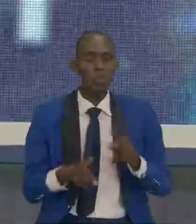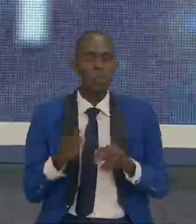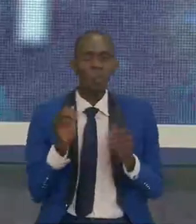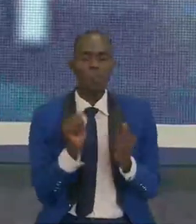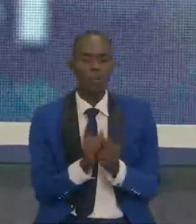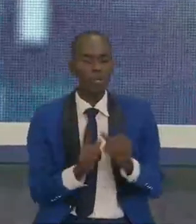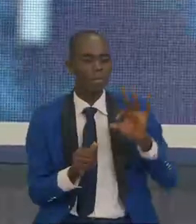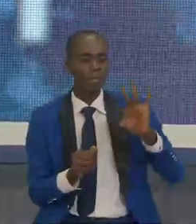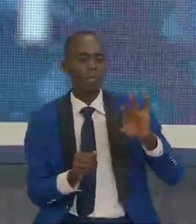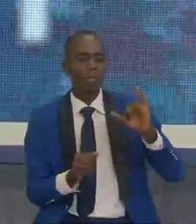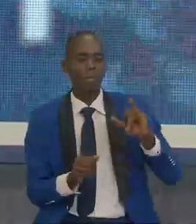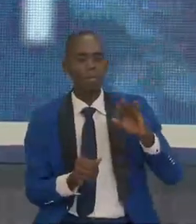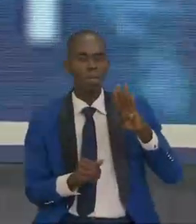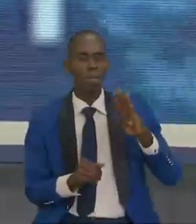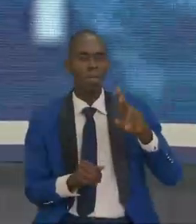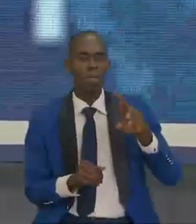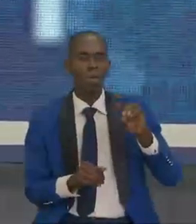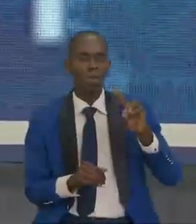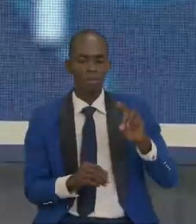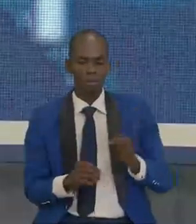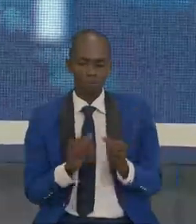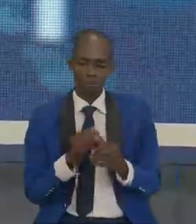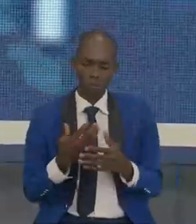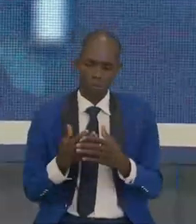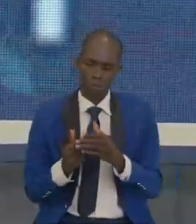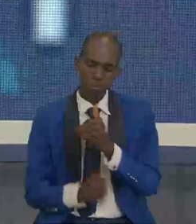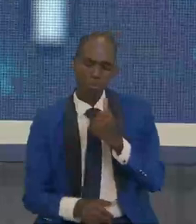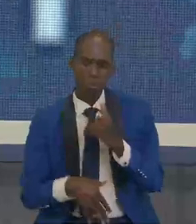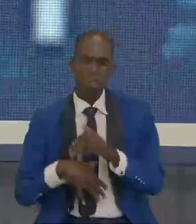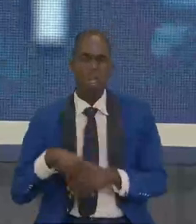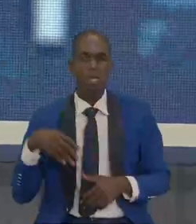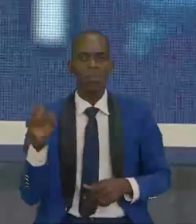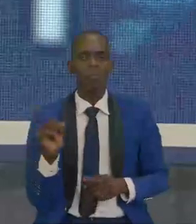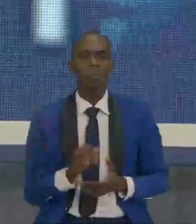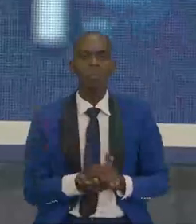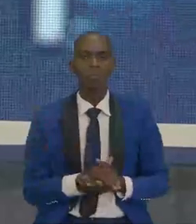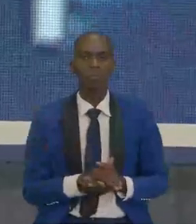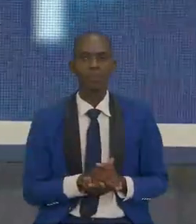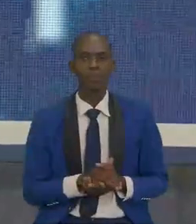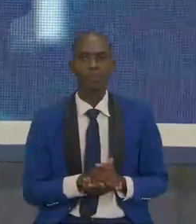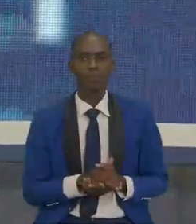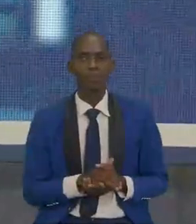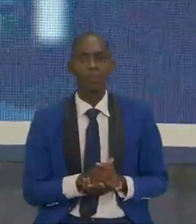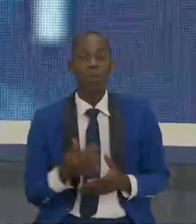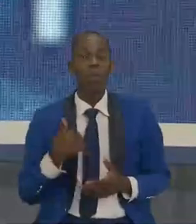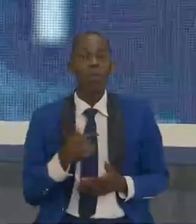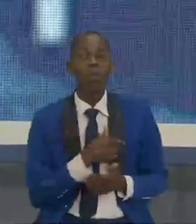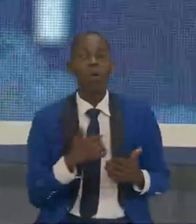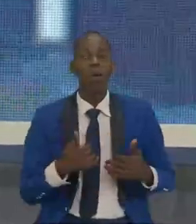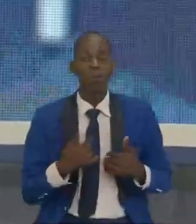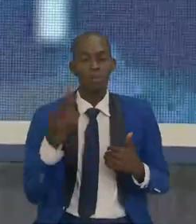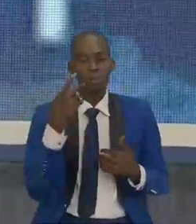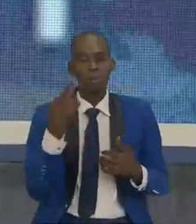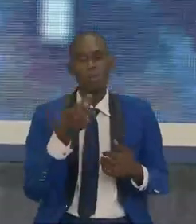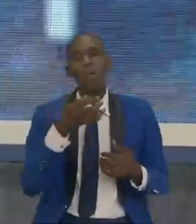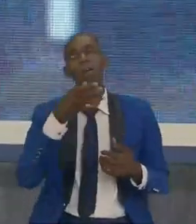ont reçu leur vision. On a vu des gens avec le fibrome, avec des tumeurs, ils l'ont